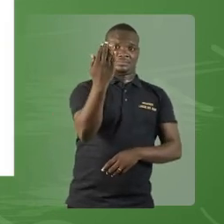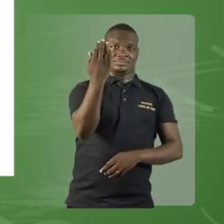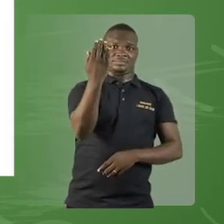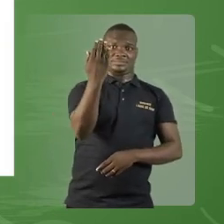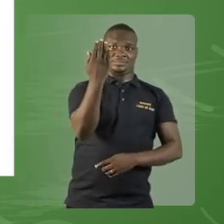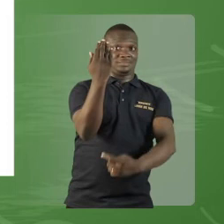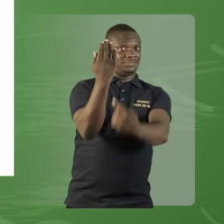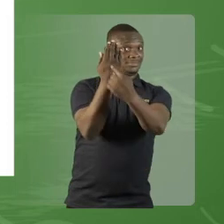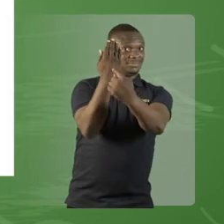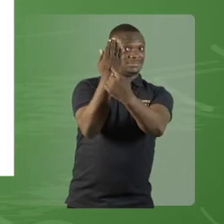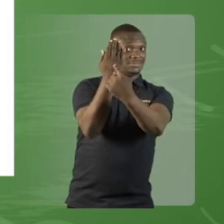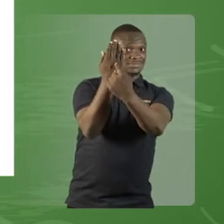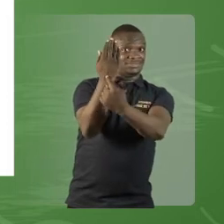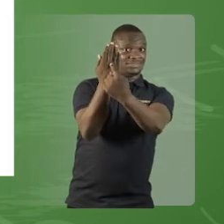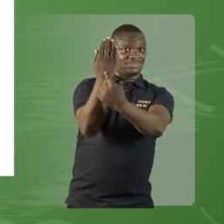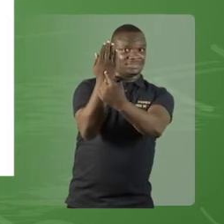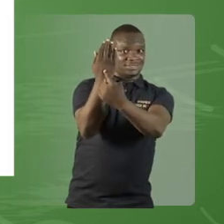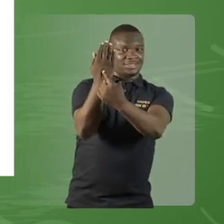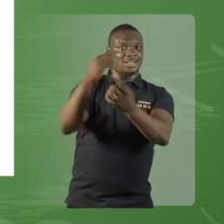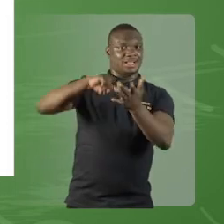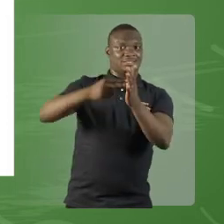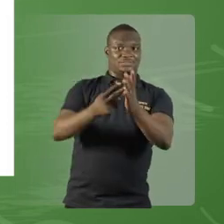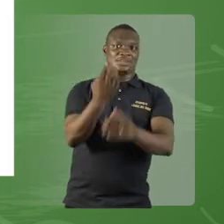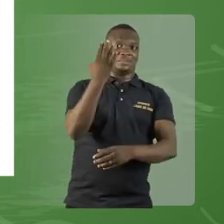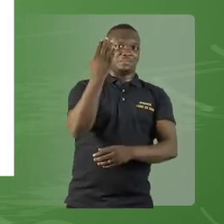ou bien le dos de la main, B est rentrant.